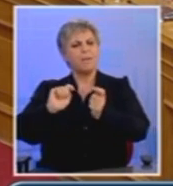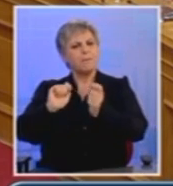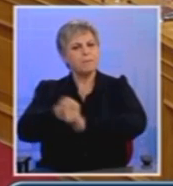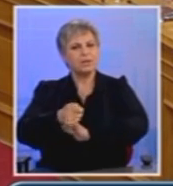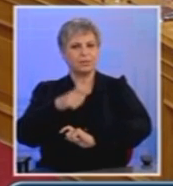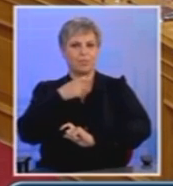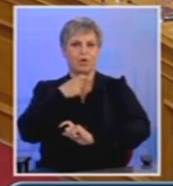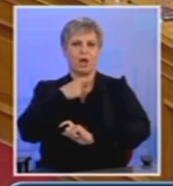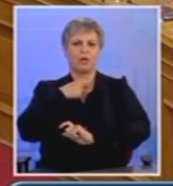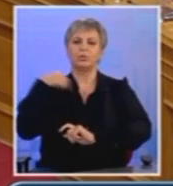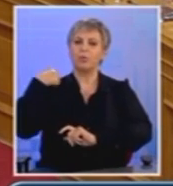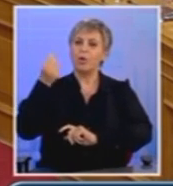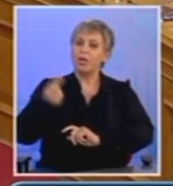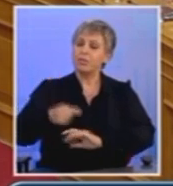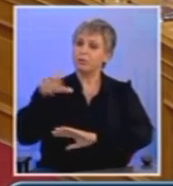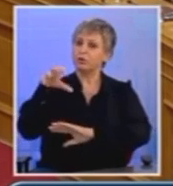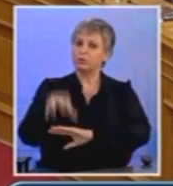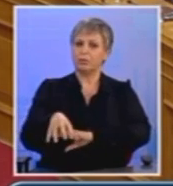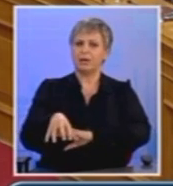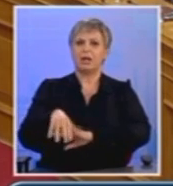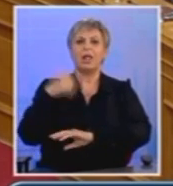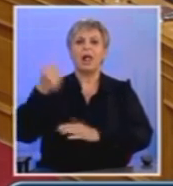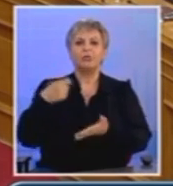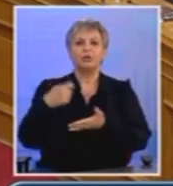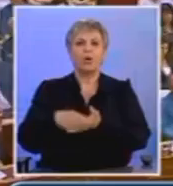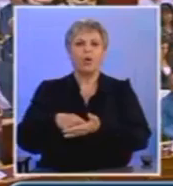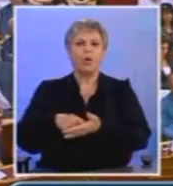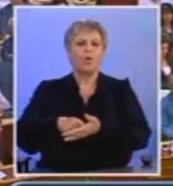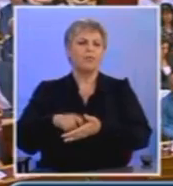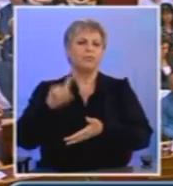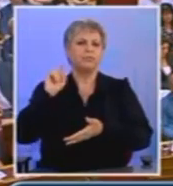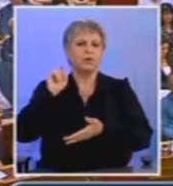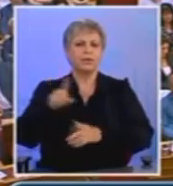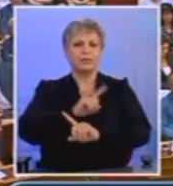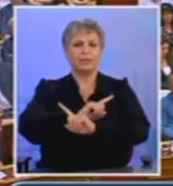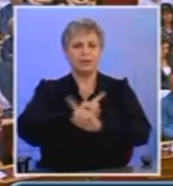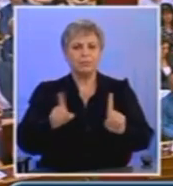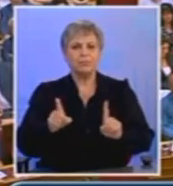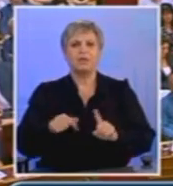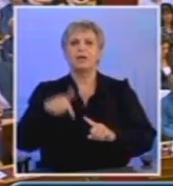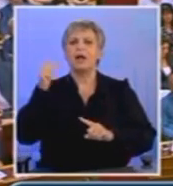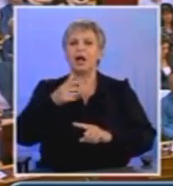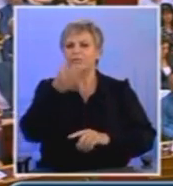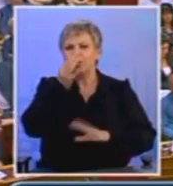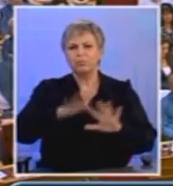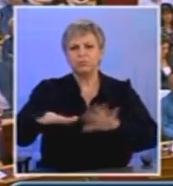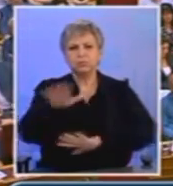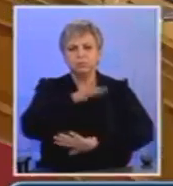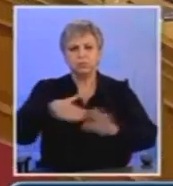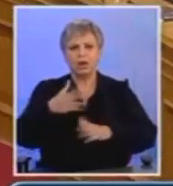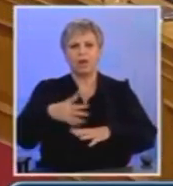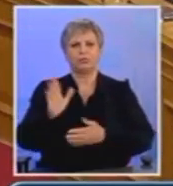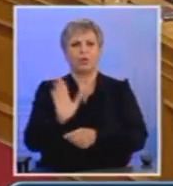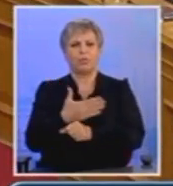στο δημόσιο τομέα για την καταπολέμηση της φοροδιαφυγής για το διαρκές κυνήγι της διαφθοράς και την